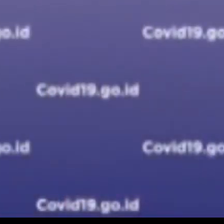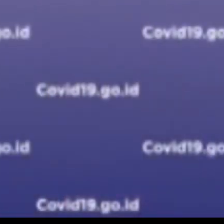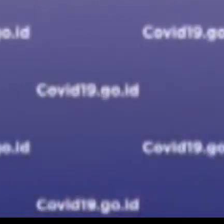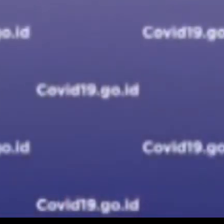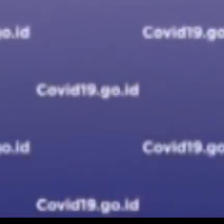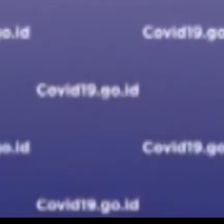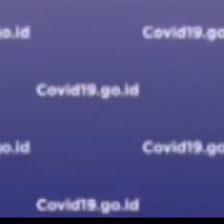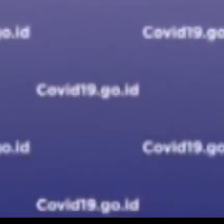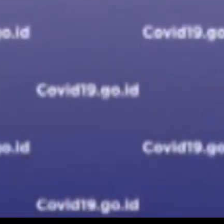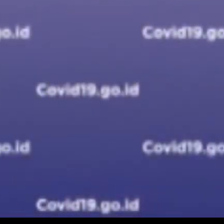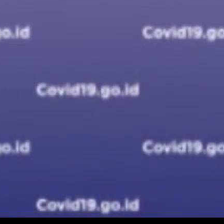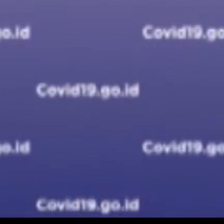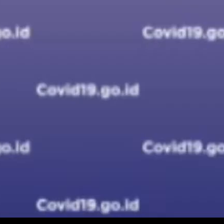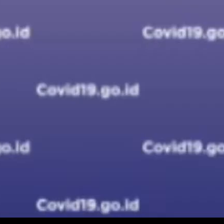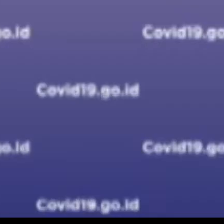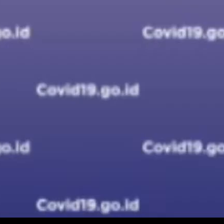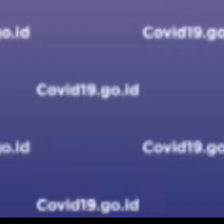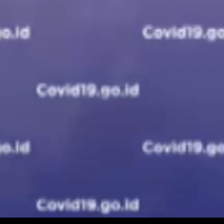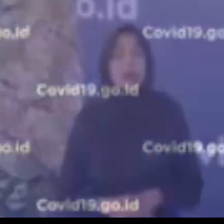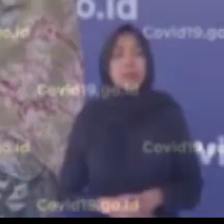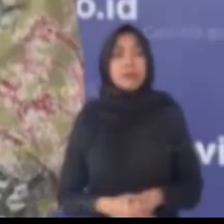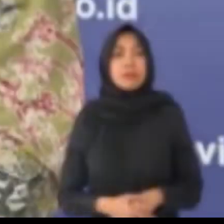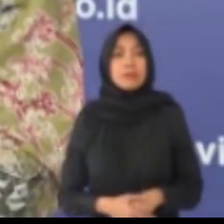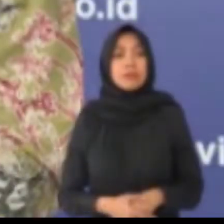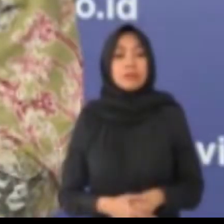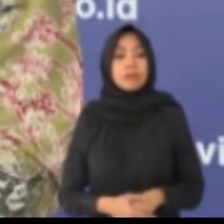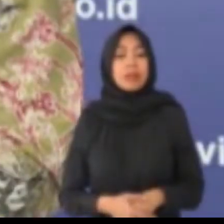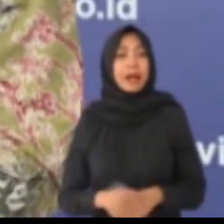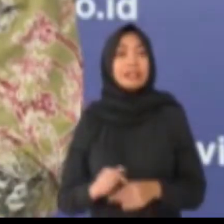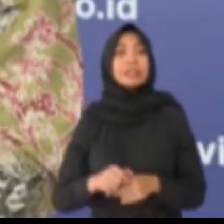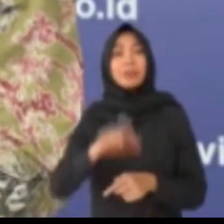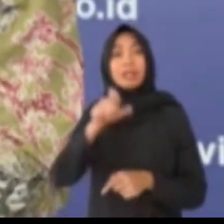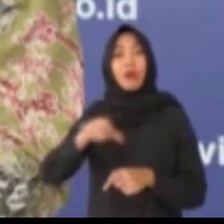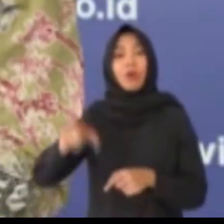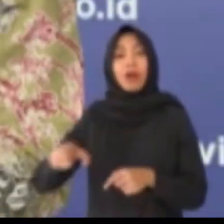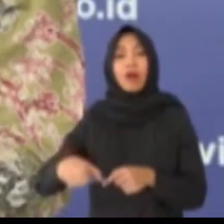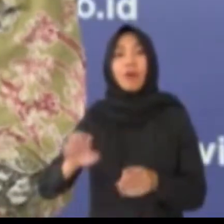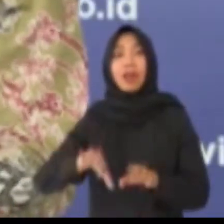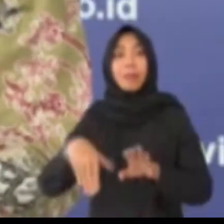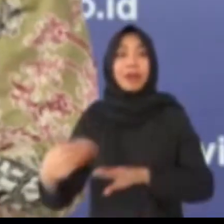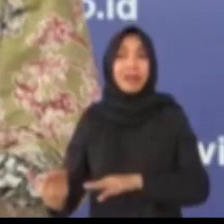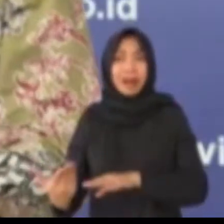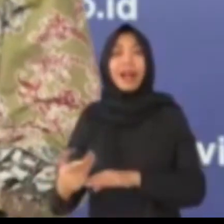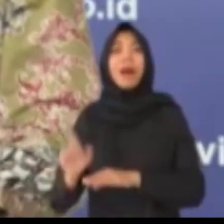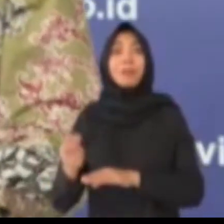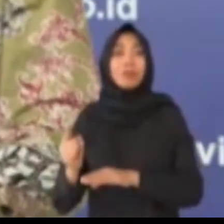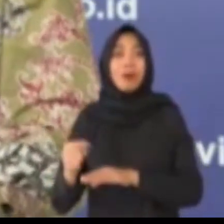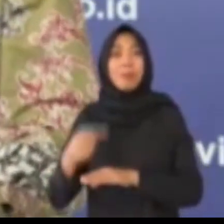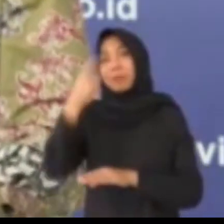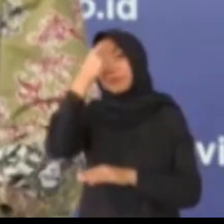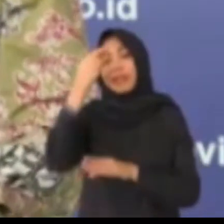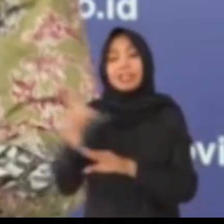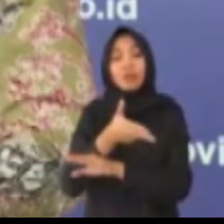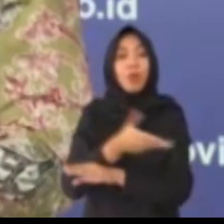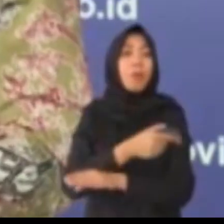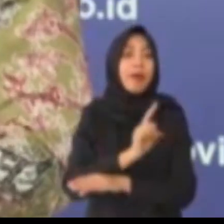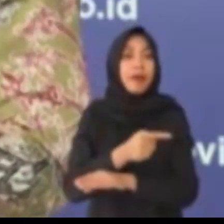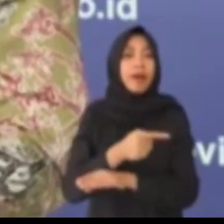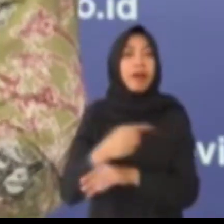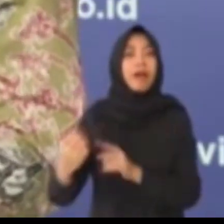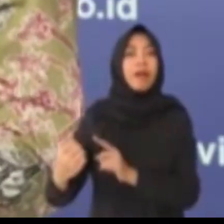banyak faktor-faktor penyakit komorbid yang menjadi dasar meninggalnya kasus-kasus